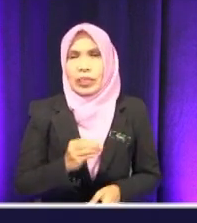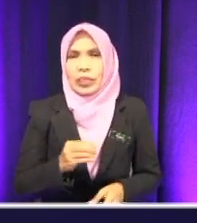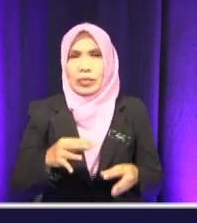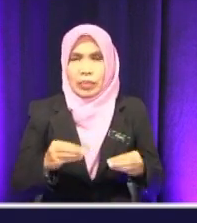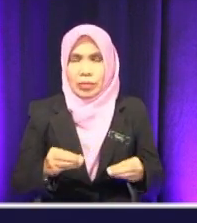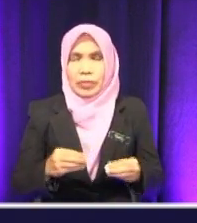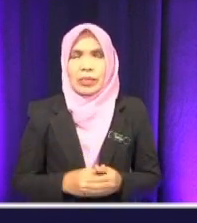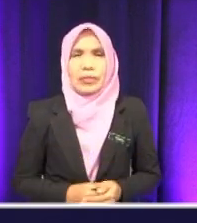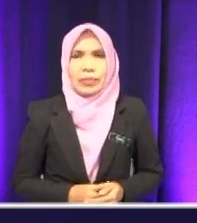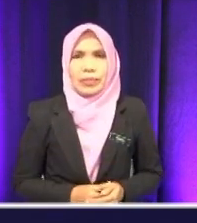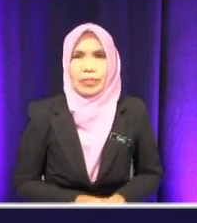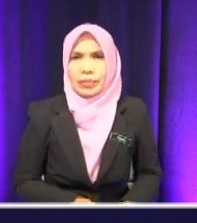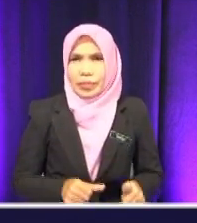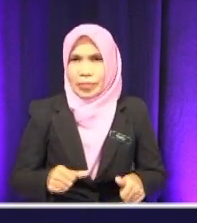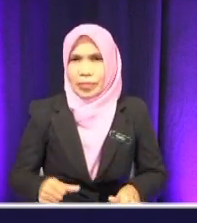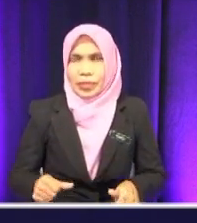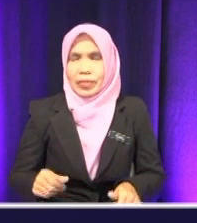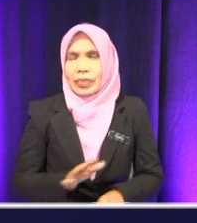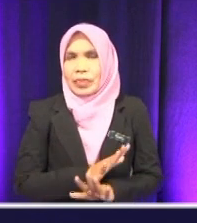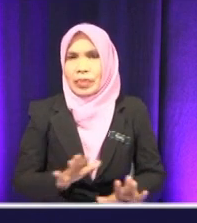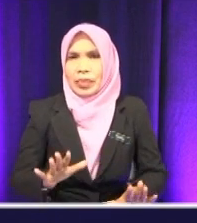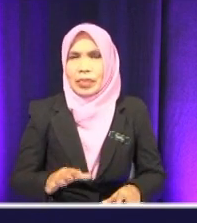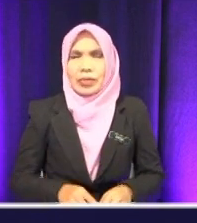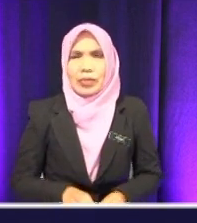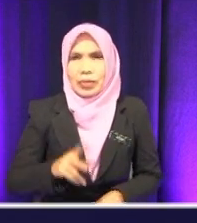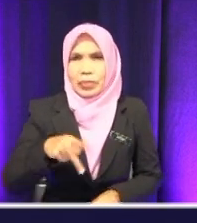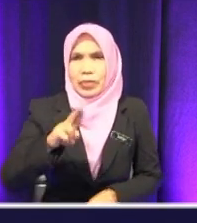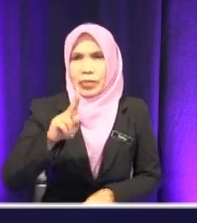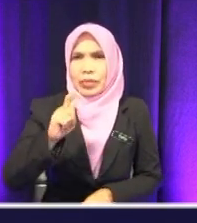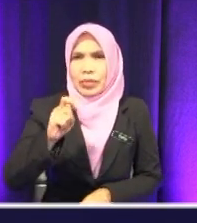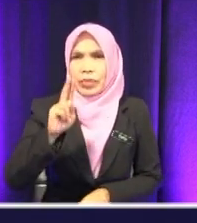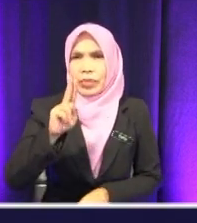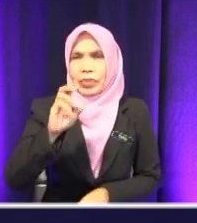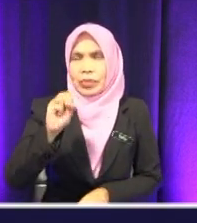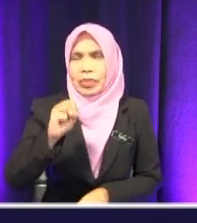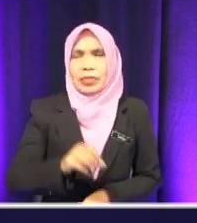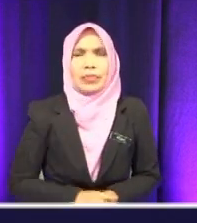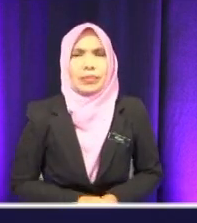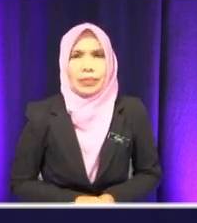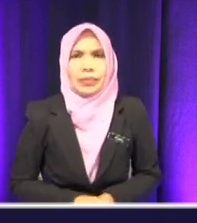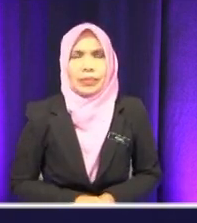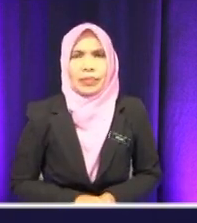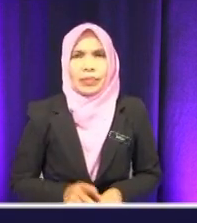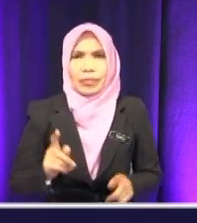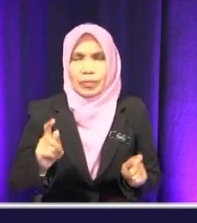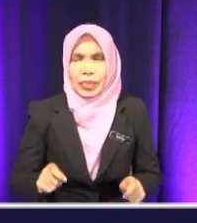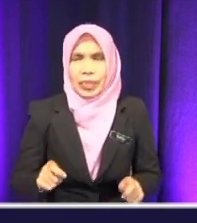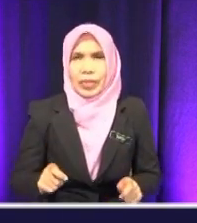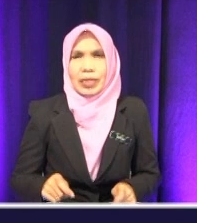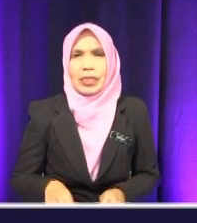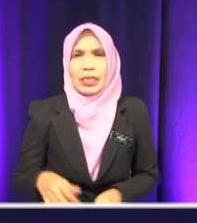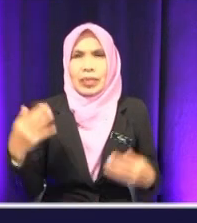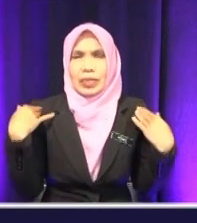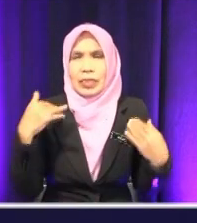tidak putus yang ketiga mesti ada logic yaitu Aditya dengan tidak Oke yang seterusnya